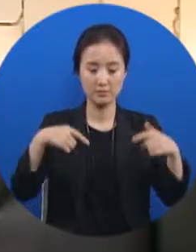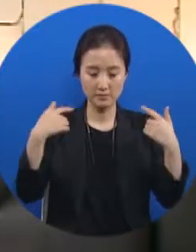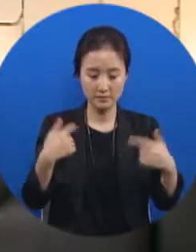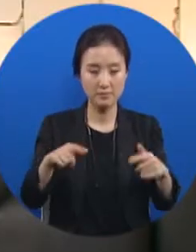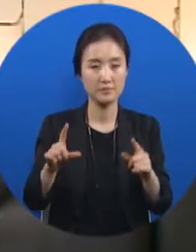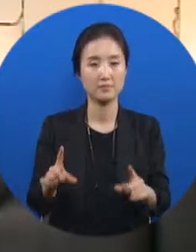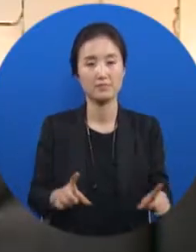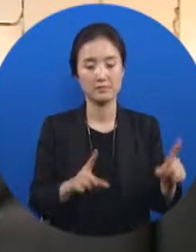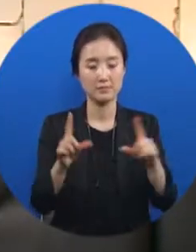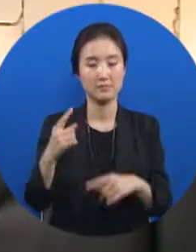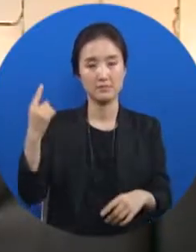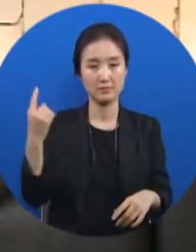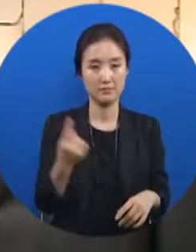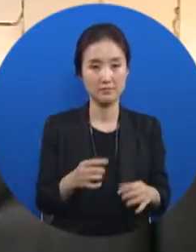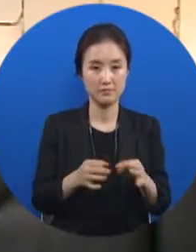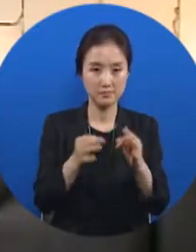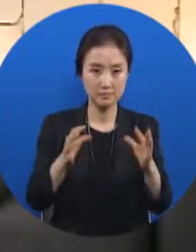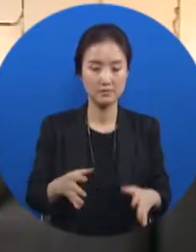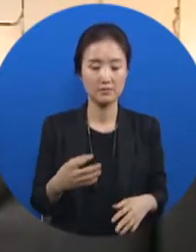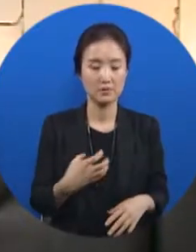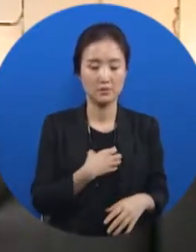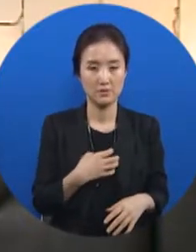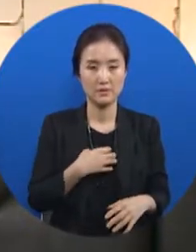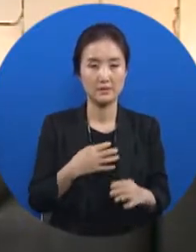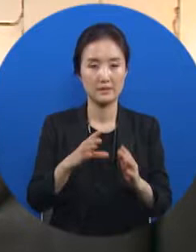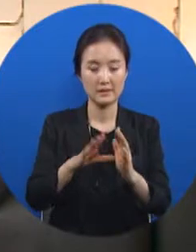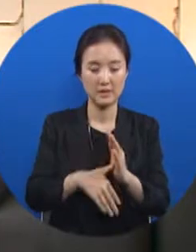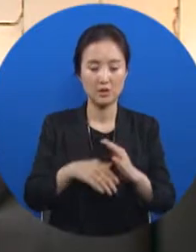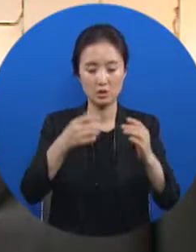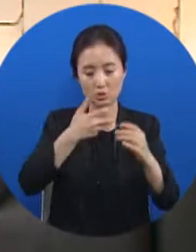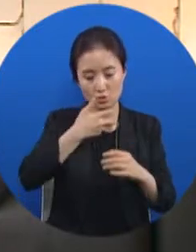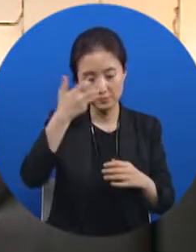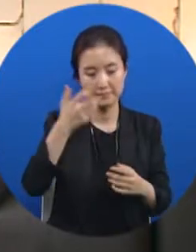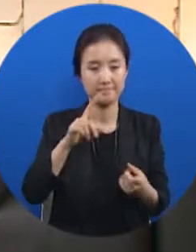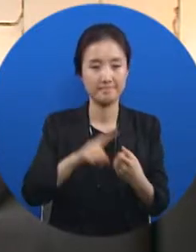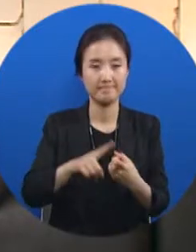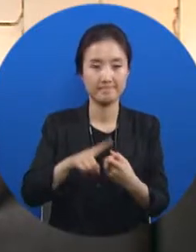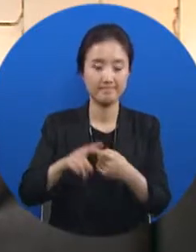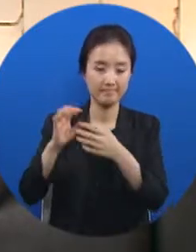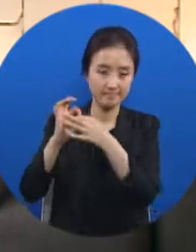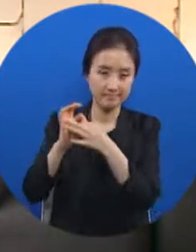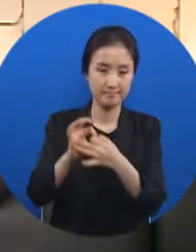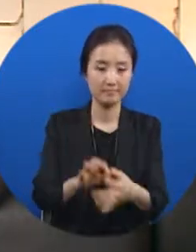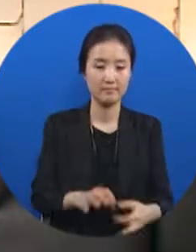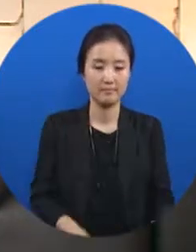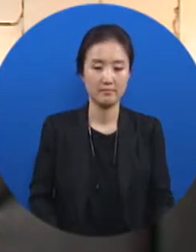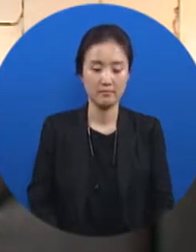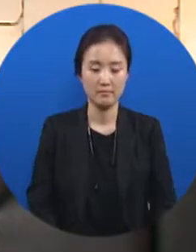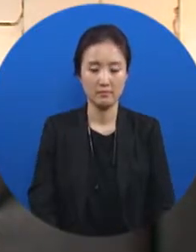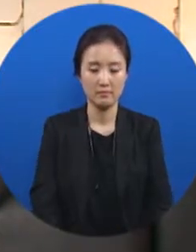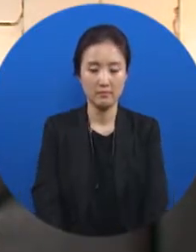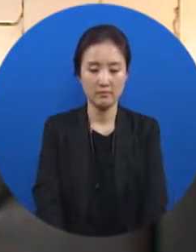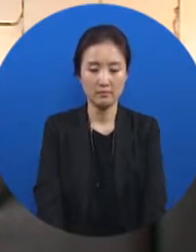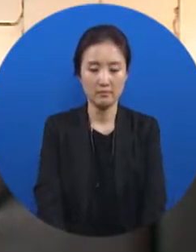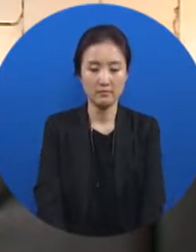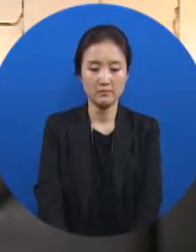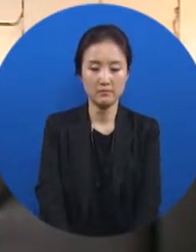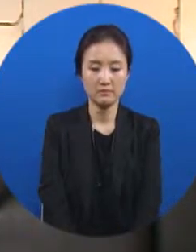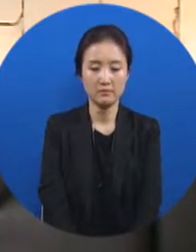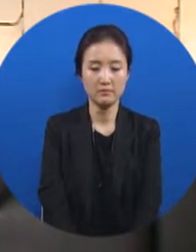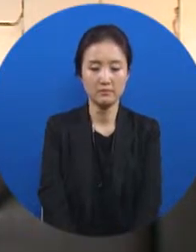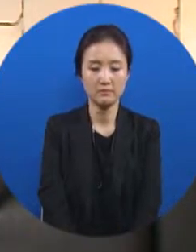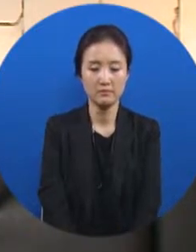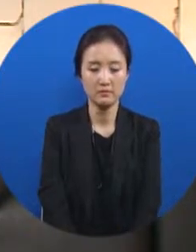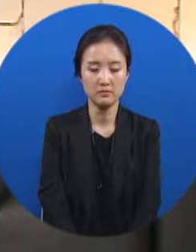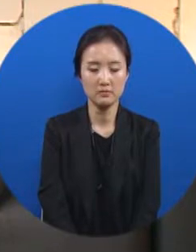그 위기 속에서 꿈을 멈추질 않았는데 꿈은 변하더라고요. 예, 여러분들도 마찬가지입니다. 저는